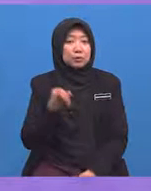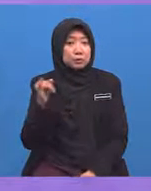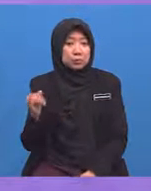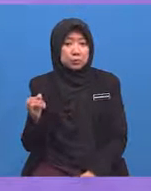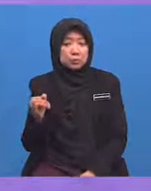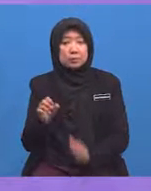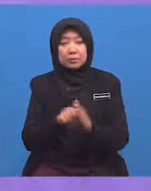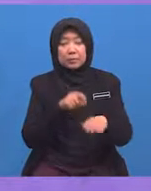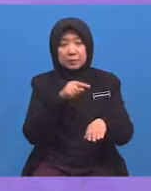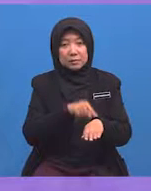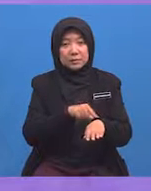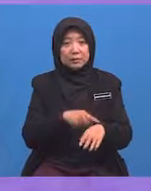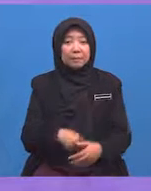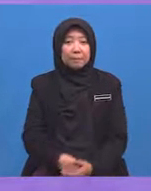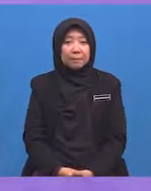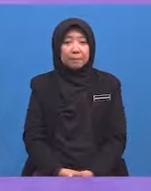semasa.